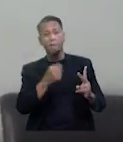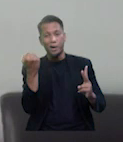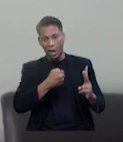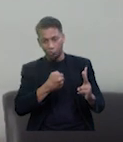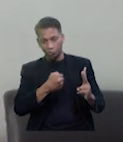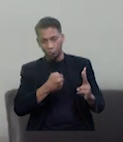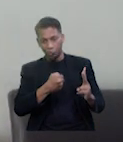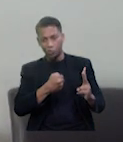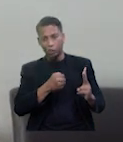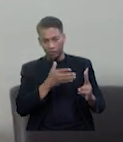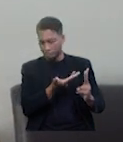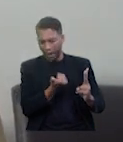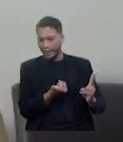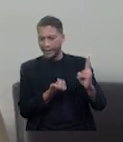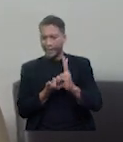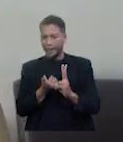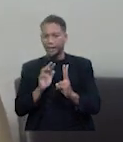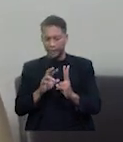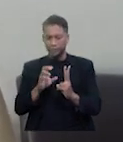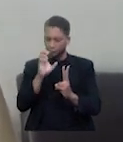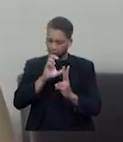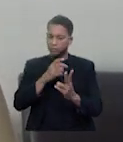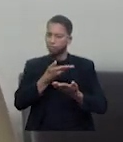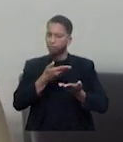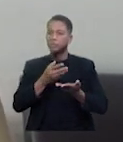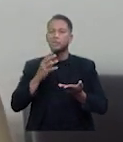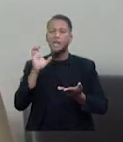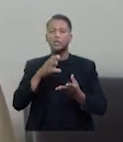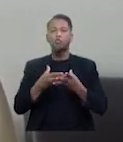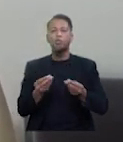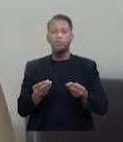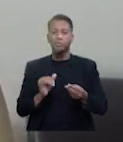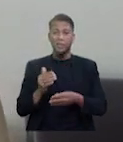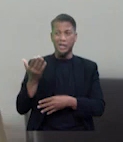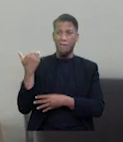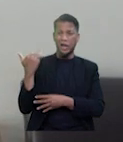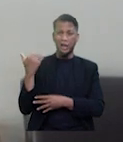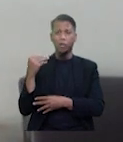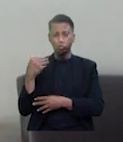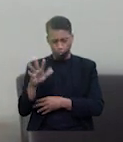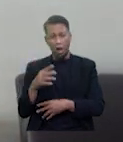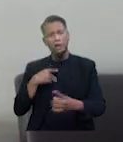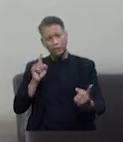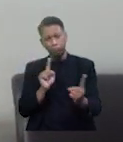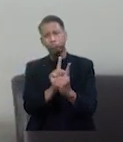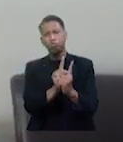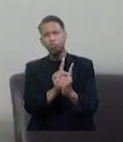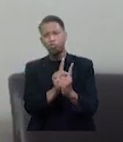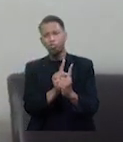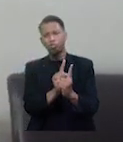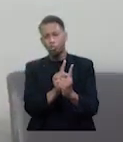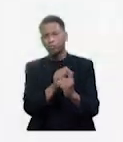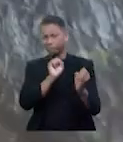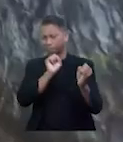segera diselesaikan tersebut. Dan kemarin kelihatan sudah ada titik temu dari bawah, itu memang sudah ada kesempatan